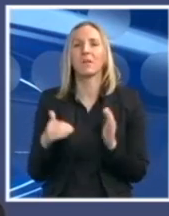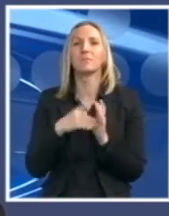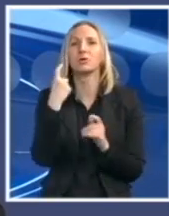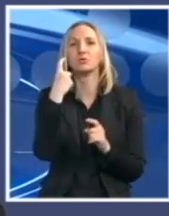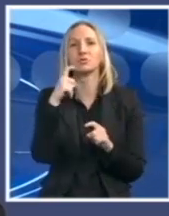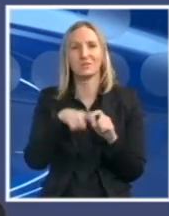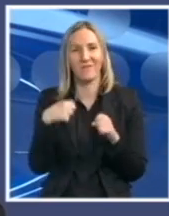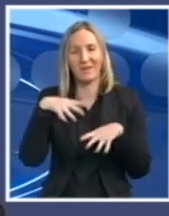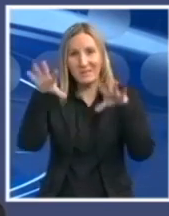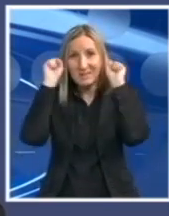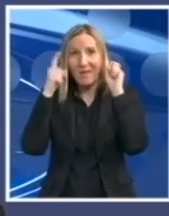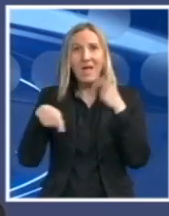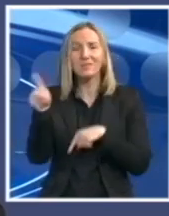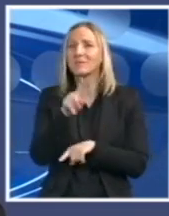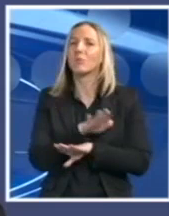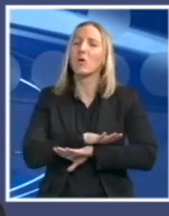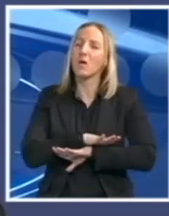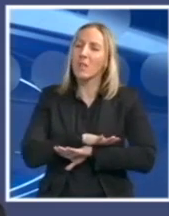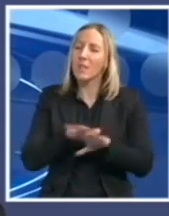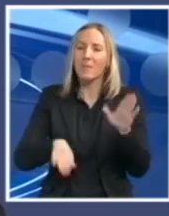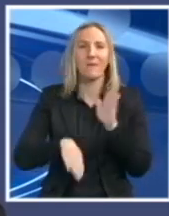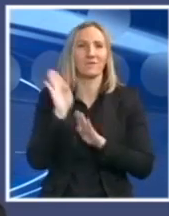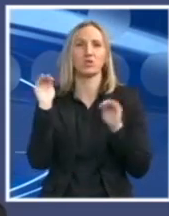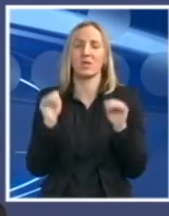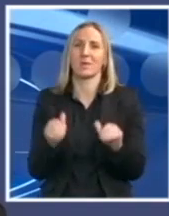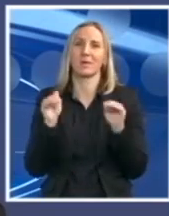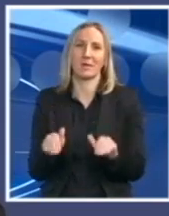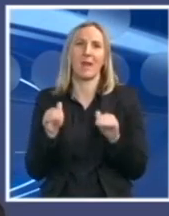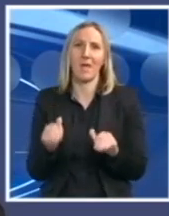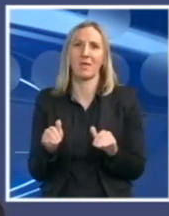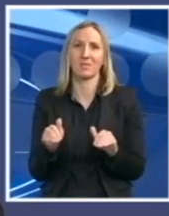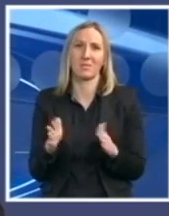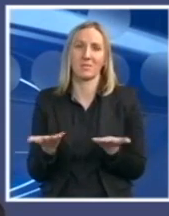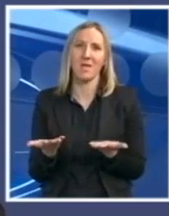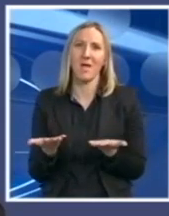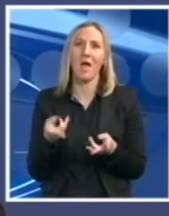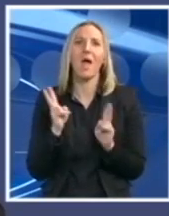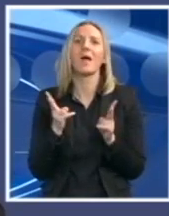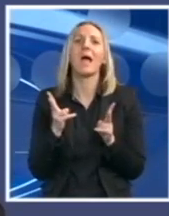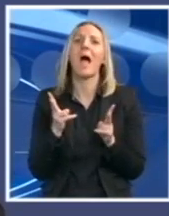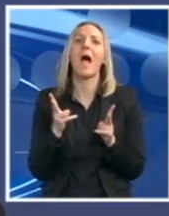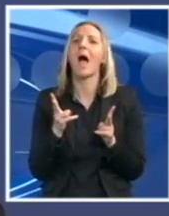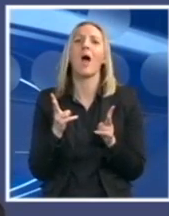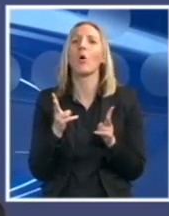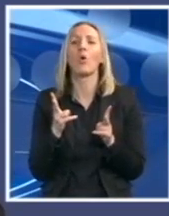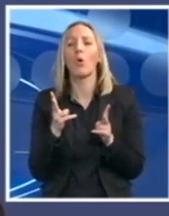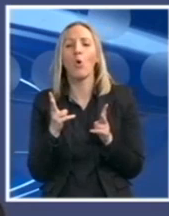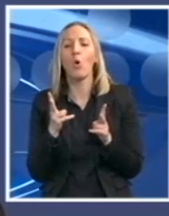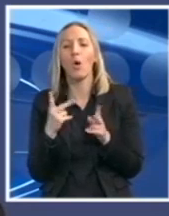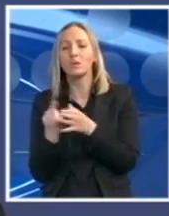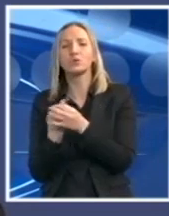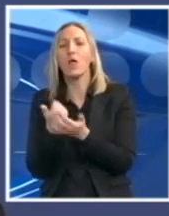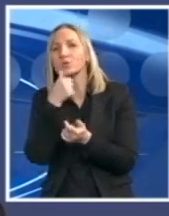stvar shvatiti. Nema više igranja oko toga kako se sprovodi izolacija. Izolacija se sprovodi